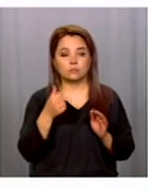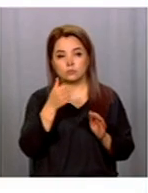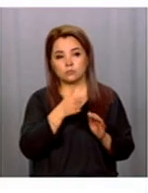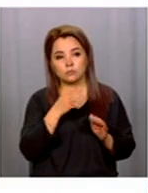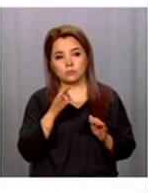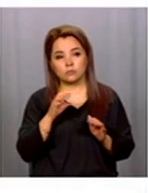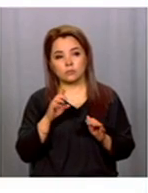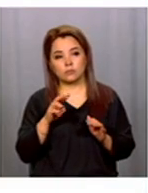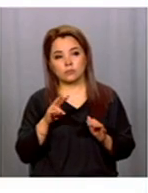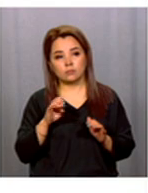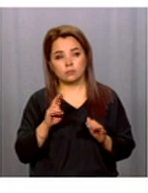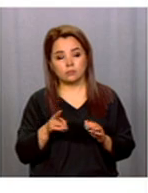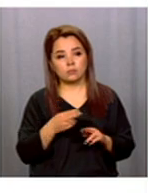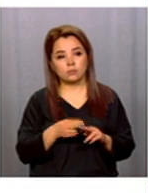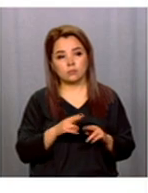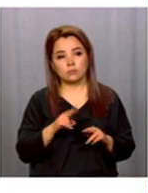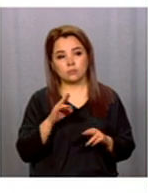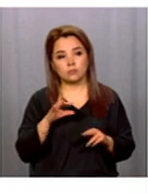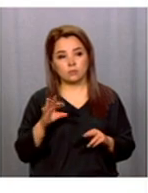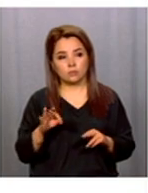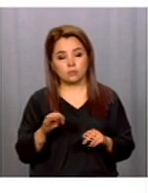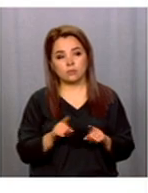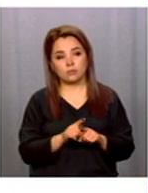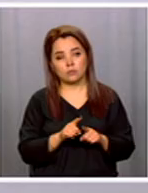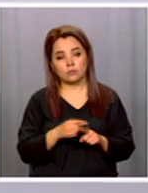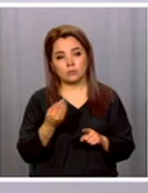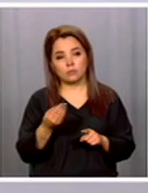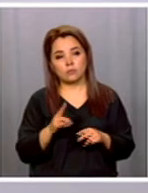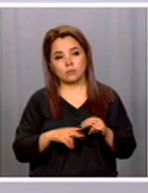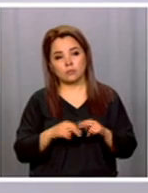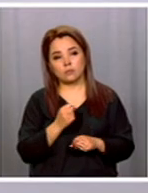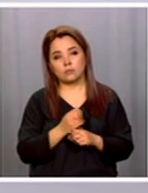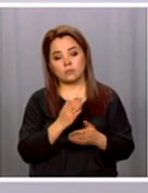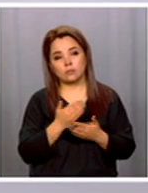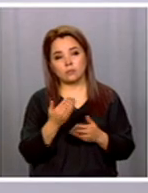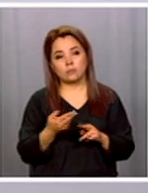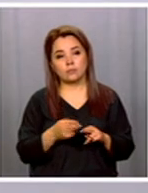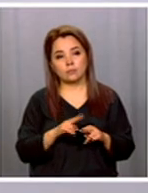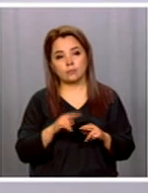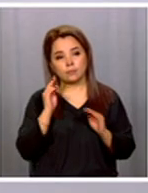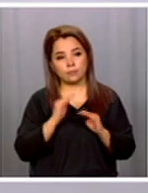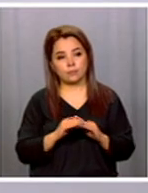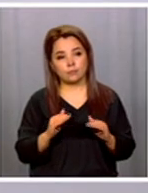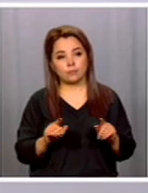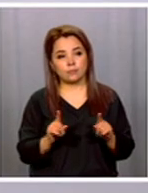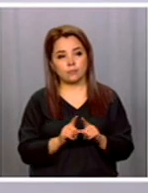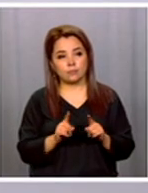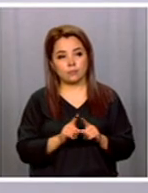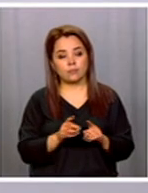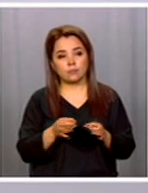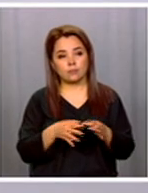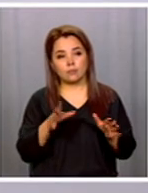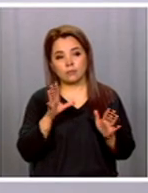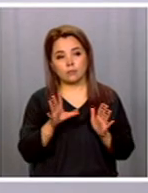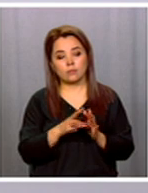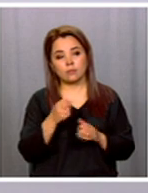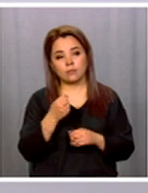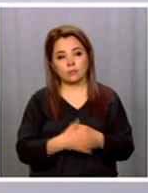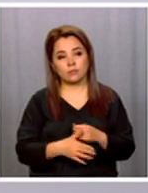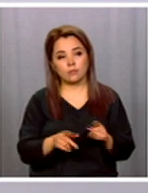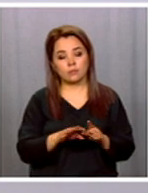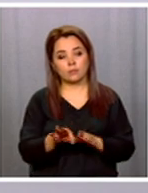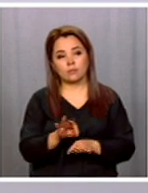Обнинск қаласында, яғни КСРО-да жалпы салынған екен. Олай болса, оқушылар жалпы мынау атом электр станциялары бар елдердің